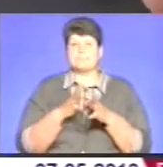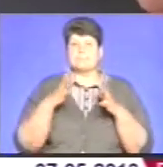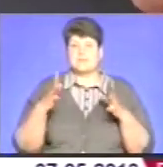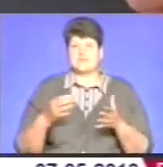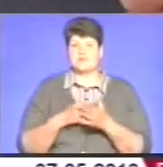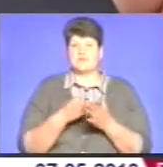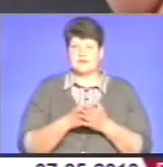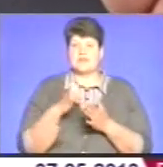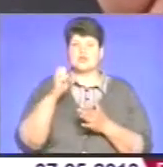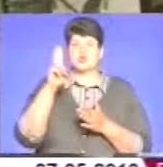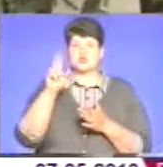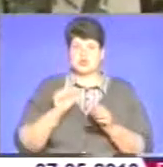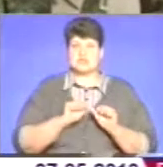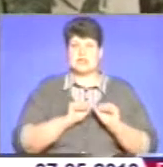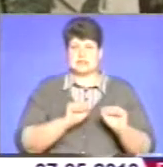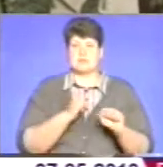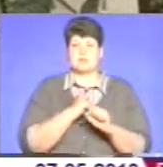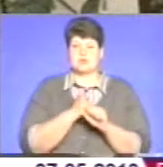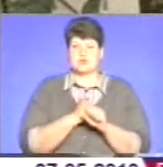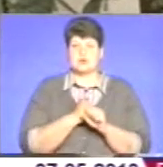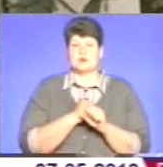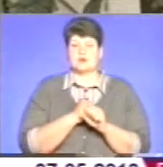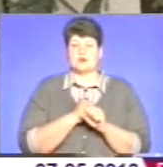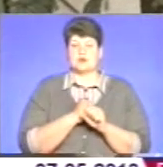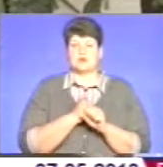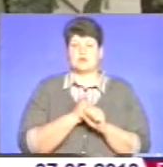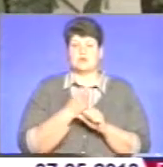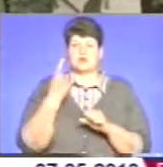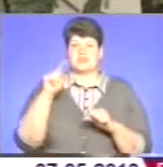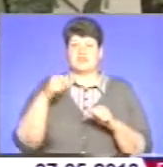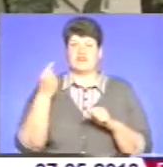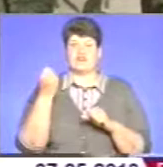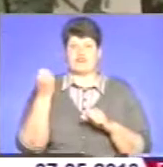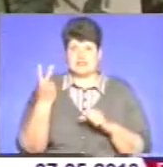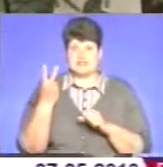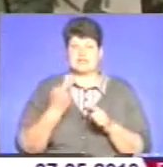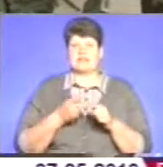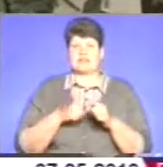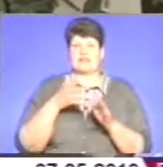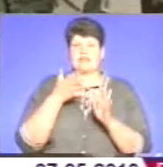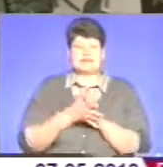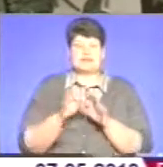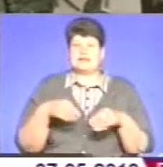соцзахисту. Водночас ми працюємо по 1/12 від минулорічних витрат, а це не дає можливості